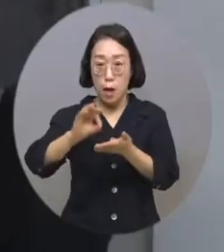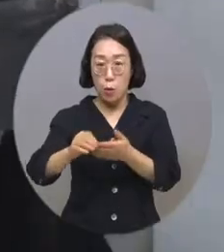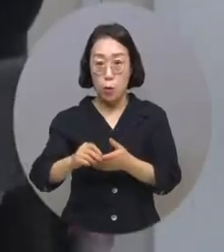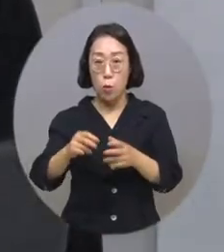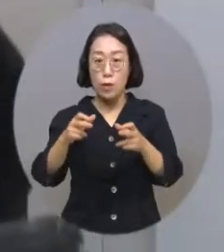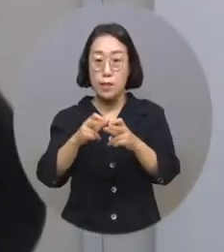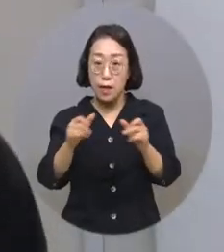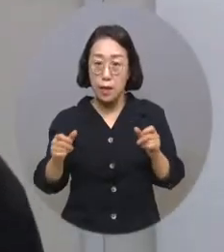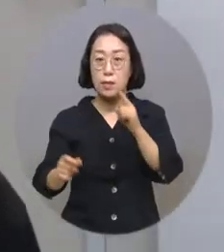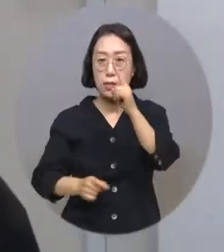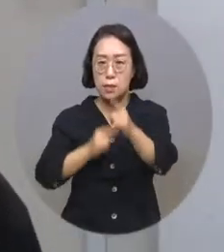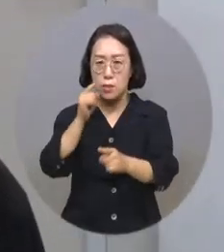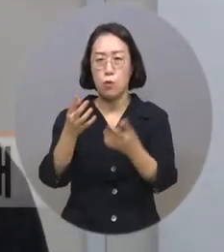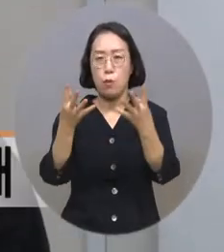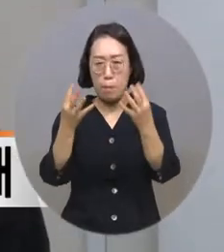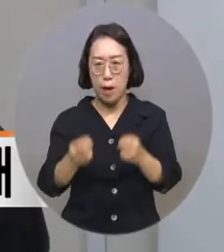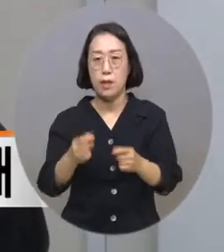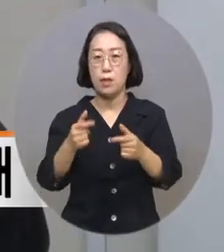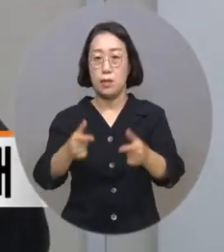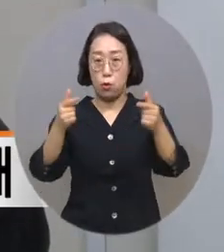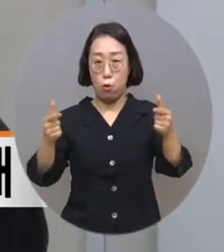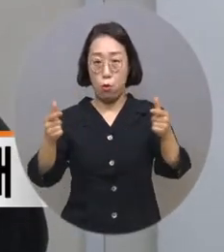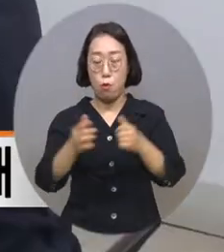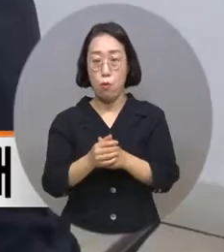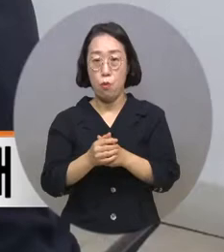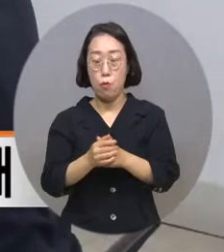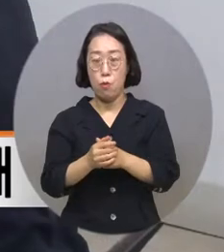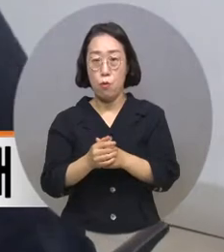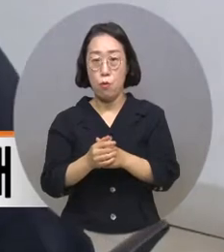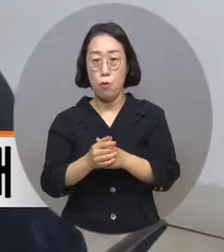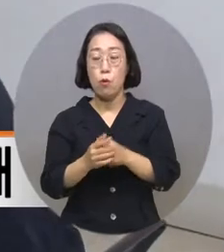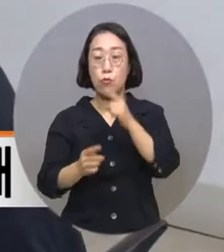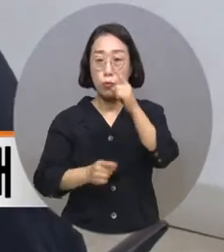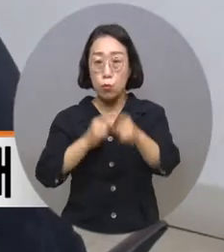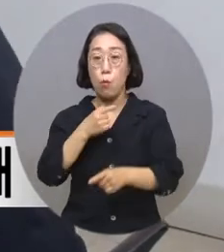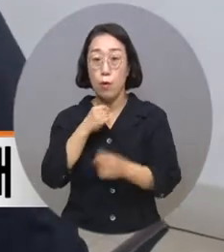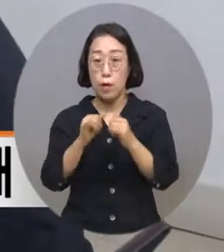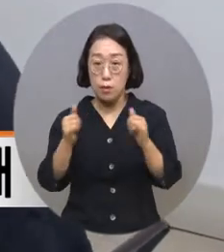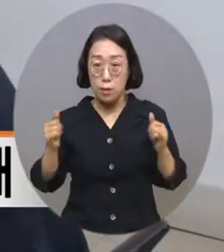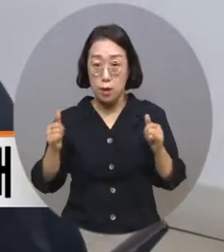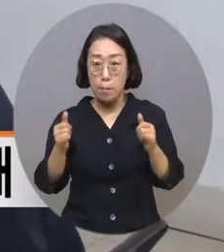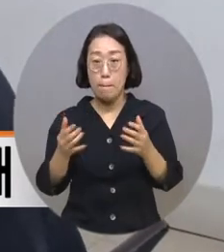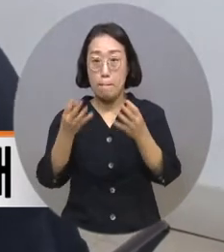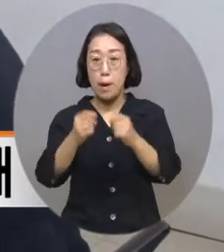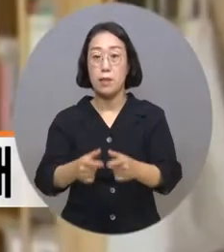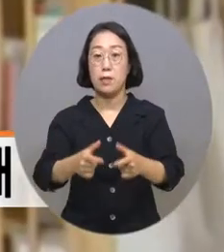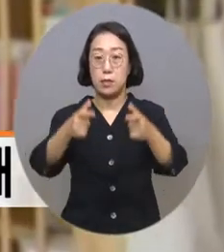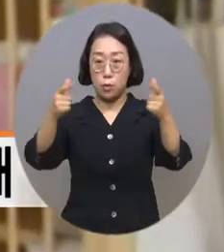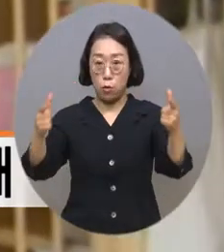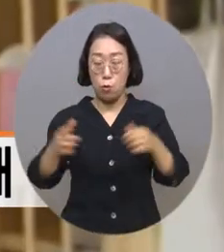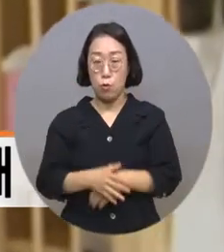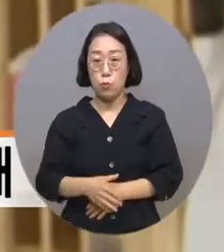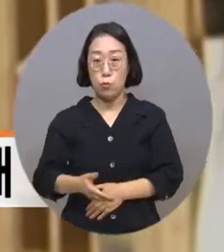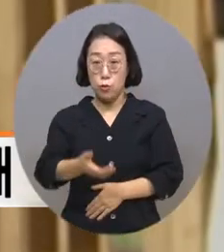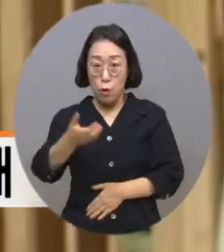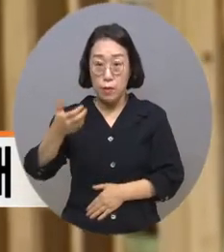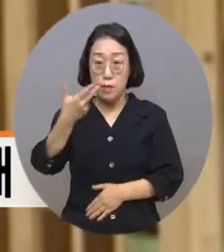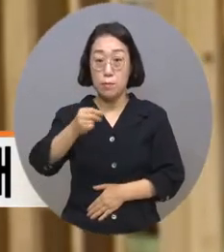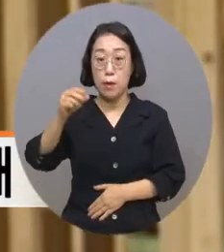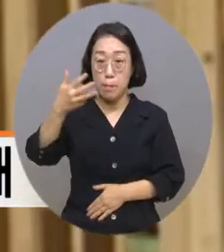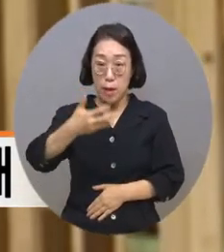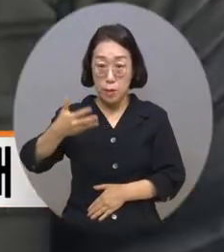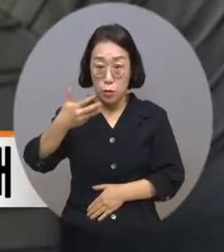이용하고 있습니다 이용자 수도 증가 추세를 나타내고 있습니다 2018년 7만 8천여 명에 불과했던